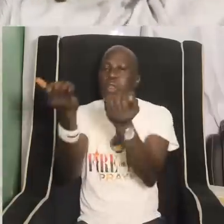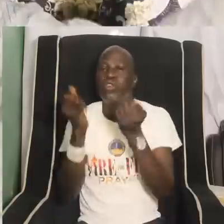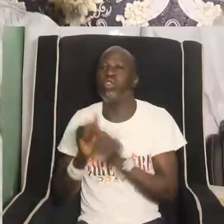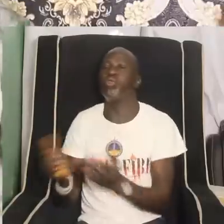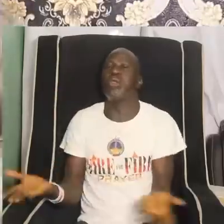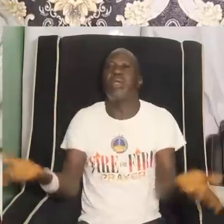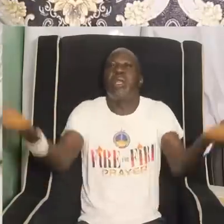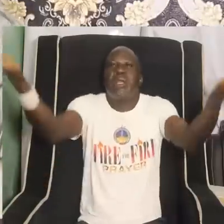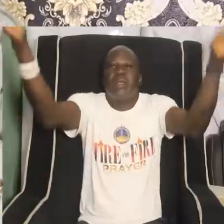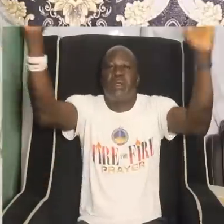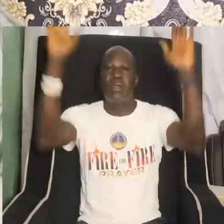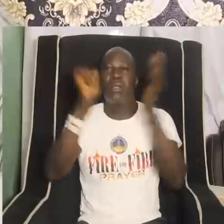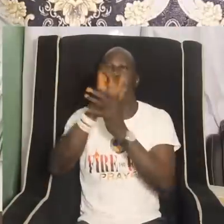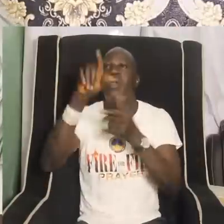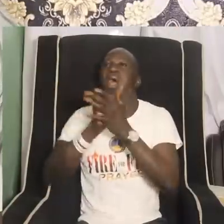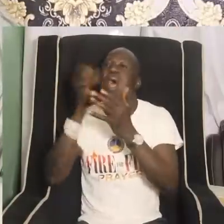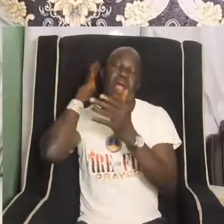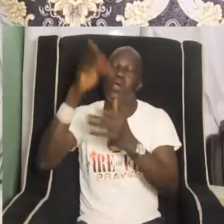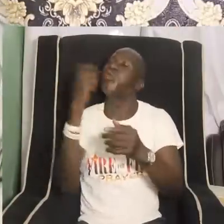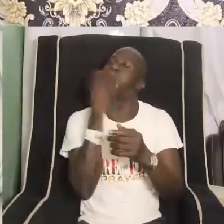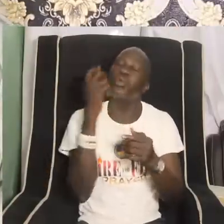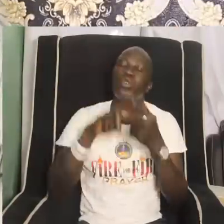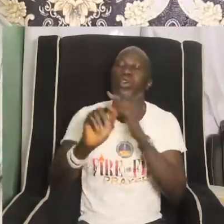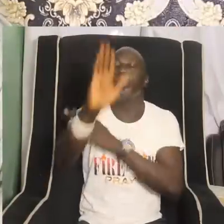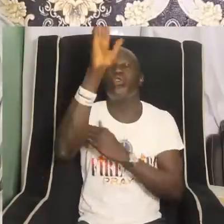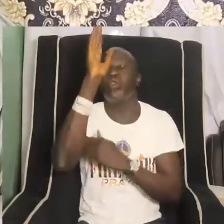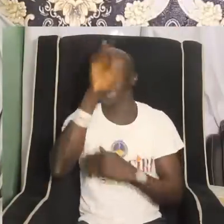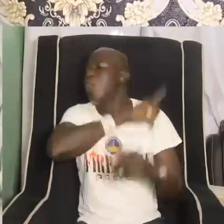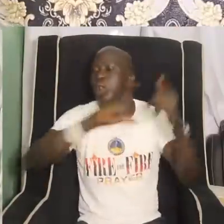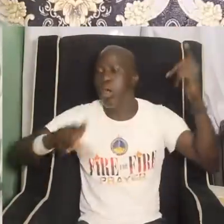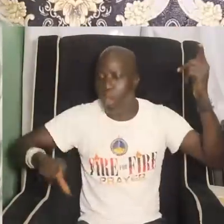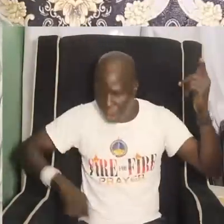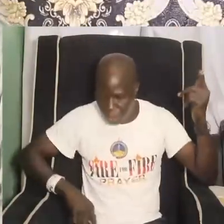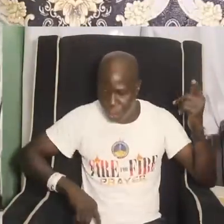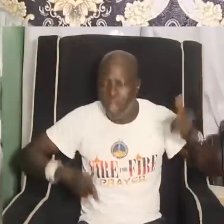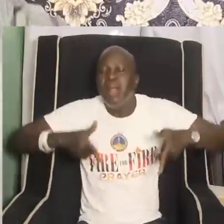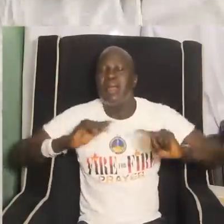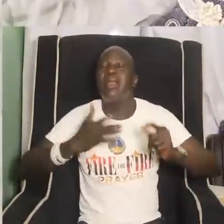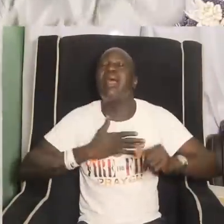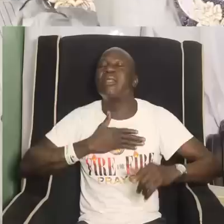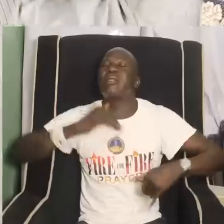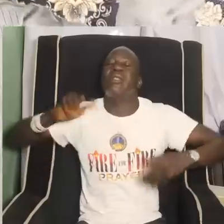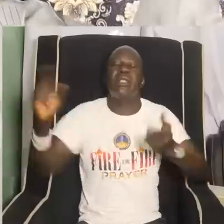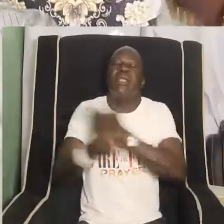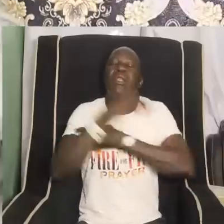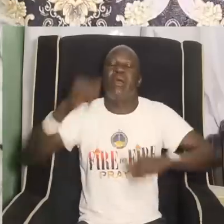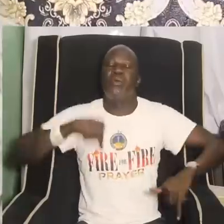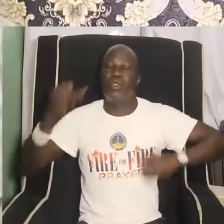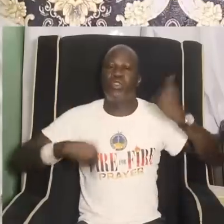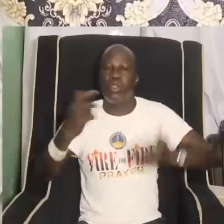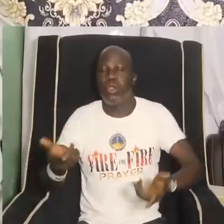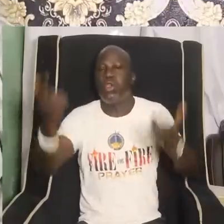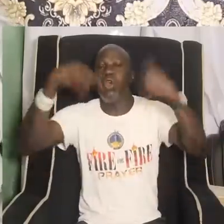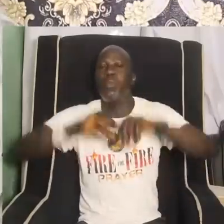gbé ọwọ́ sókè wà wá bá ẹlẹ́dàá sọ olúwa jẹ́ kí ọjọ́ ayọ̀ mi ó dé kẹta